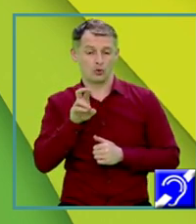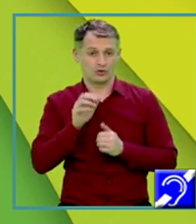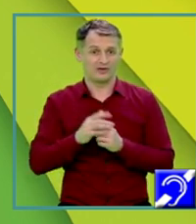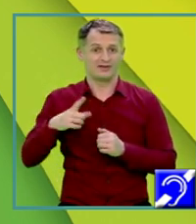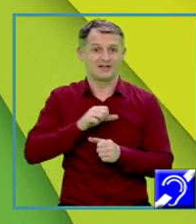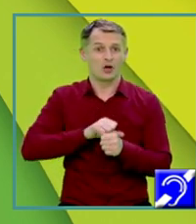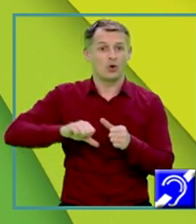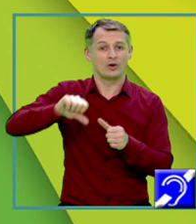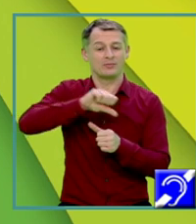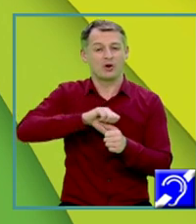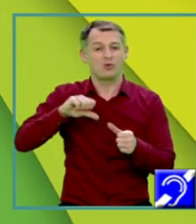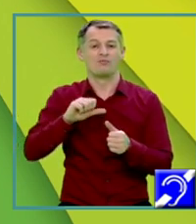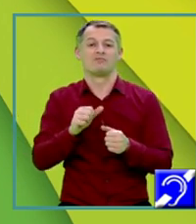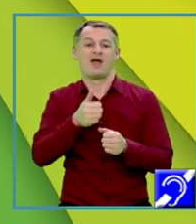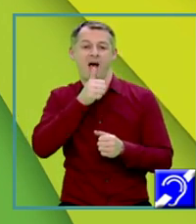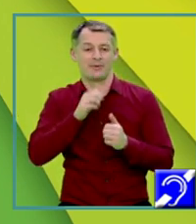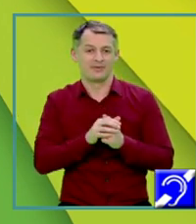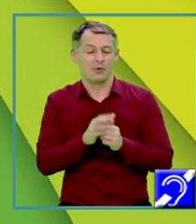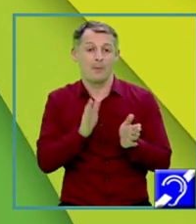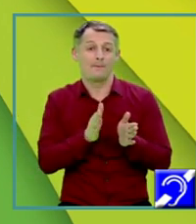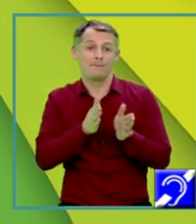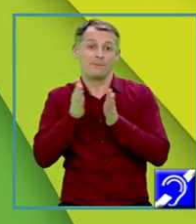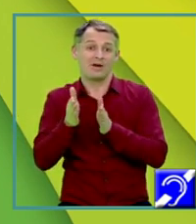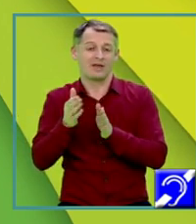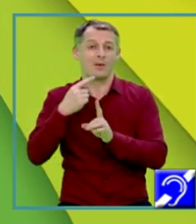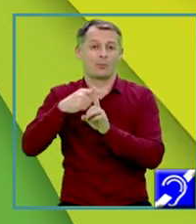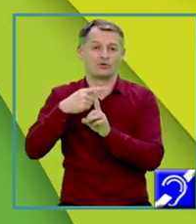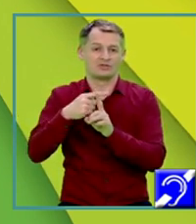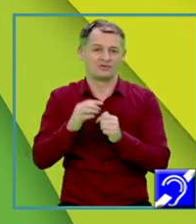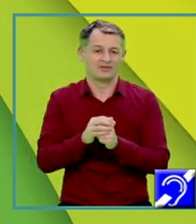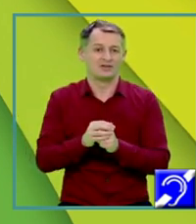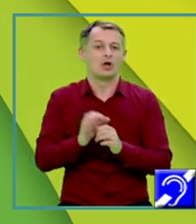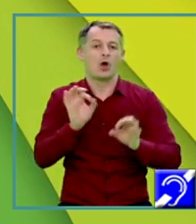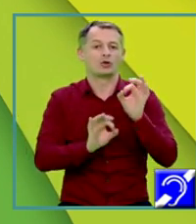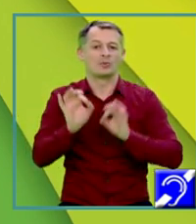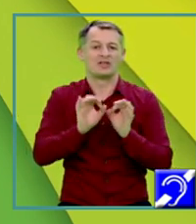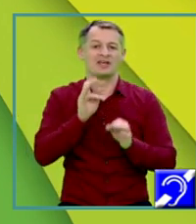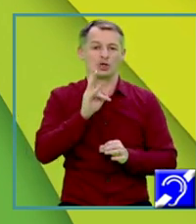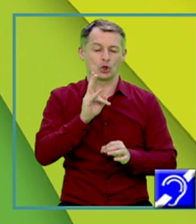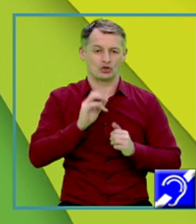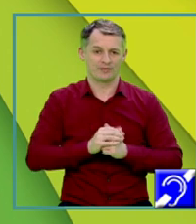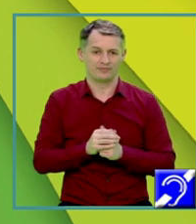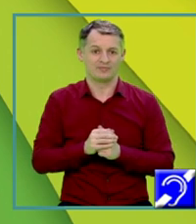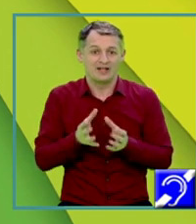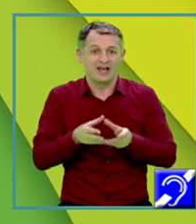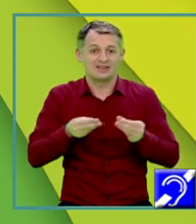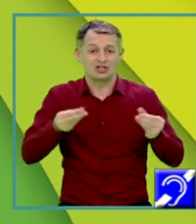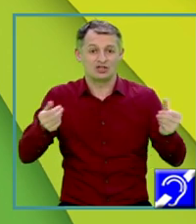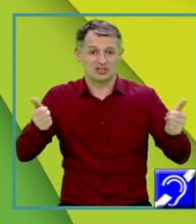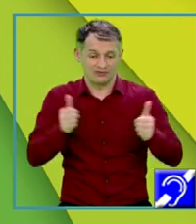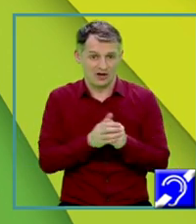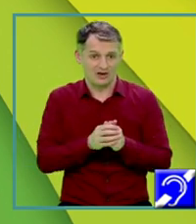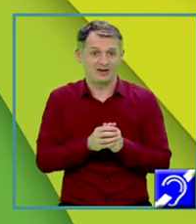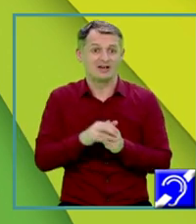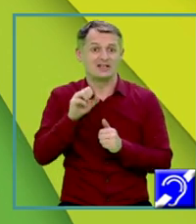apă orientate cu partea pozitivă, adică cu atomii de hidrogen. La dizolvarea unui cristal de clorură